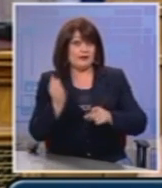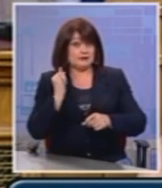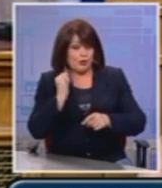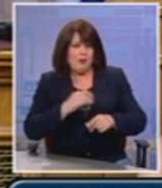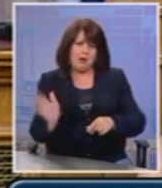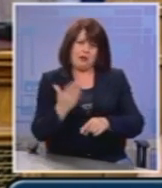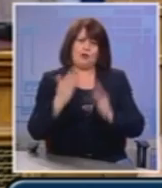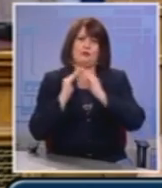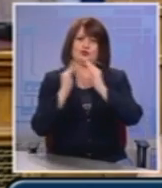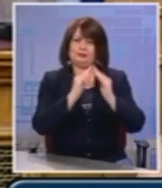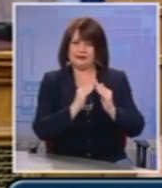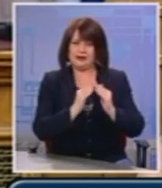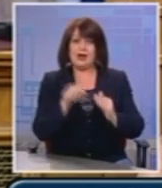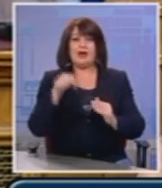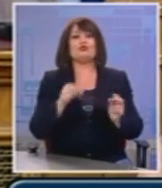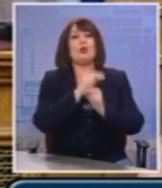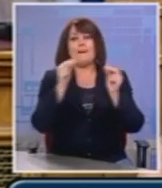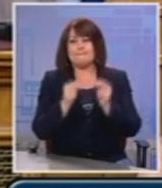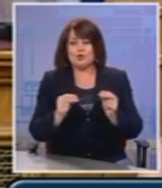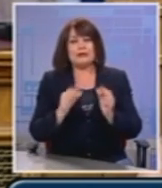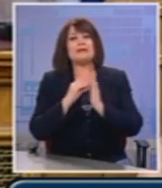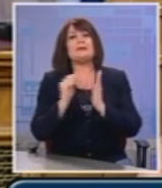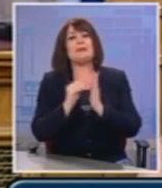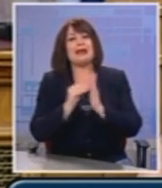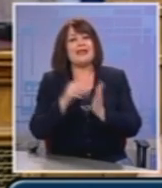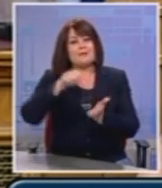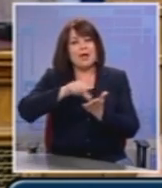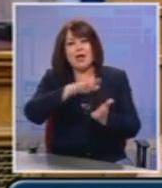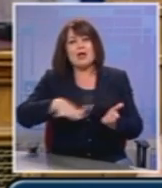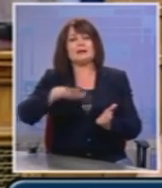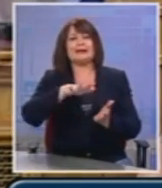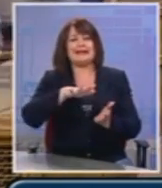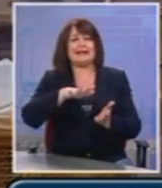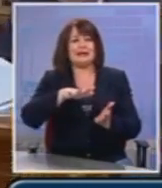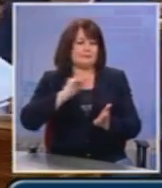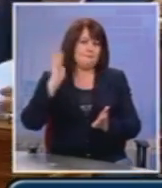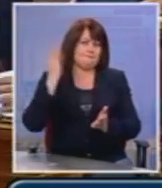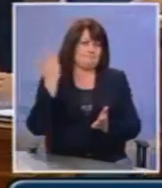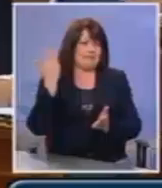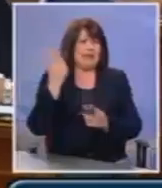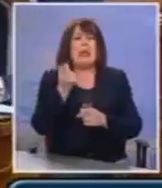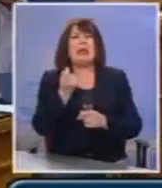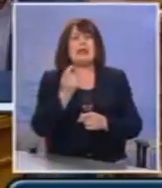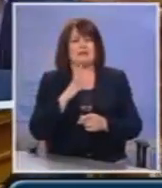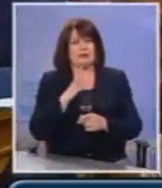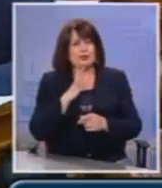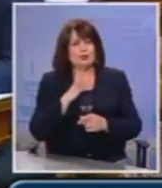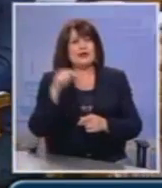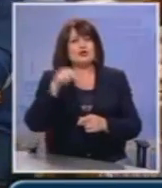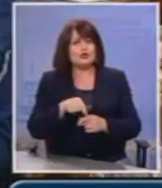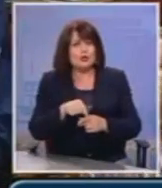δικαστικά ε αυτό έχει σαν αποτέλεσμα για παράδειγμα στην αττική οι άστεγο που παλιότερα ήταν ελάχιστο να